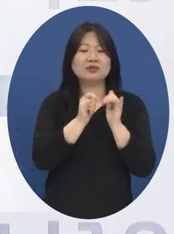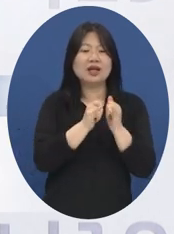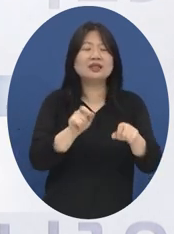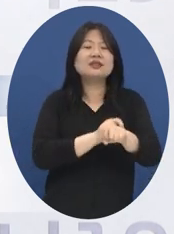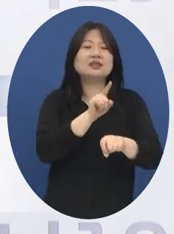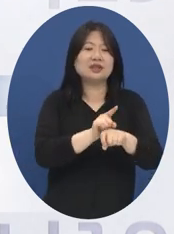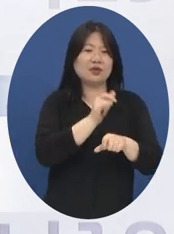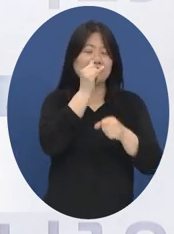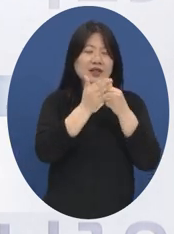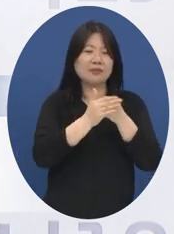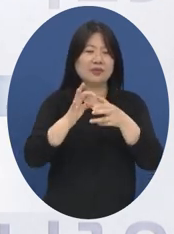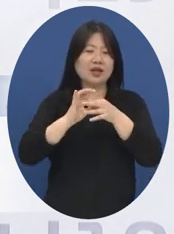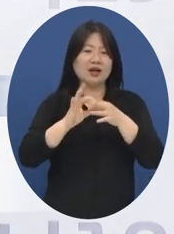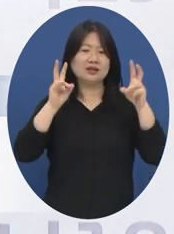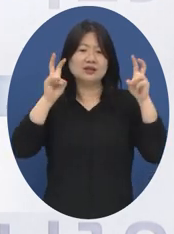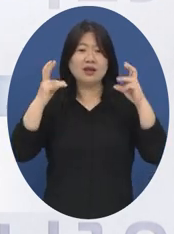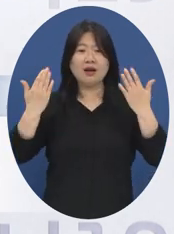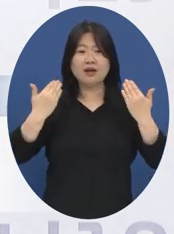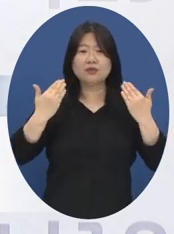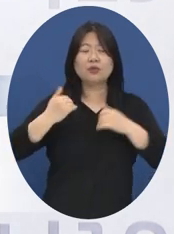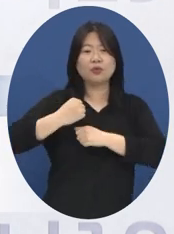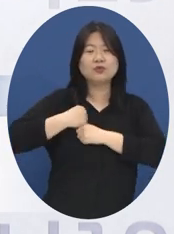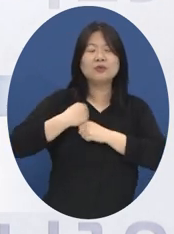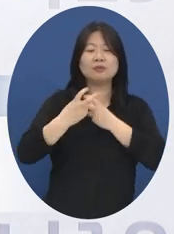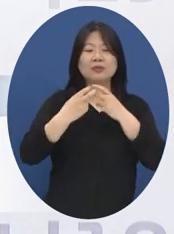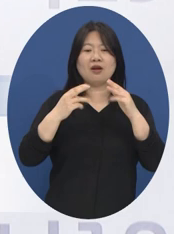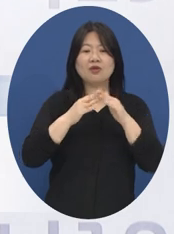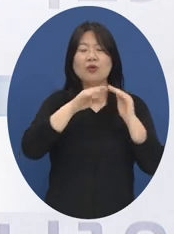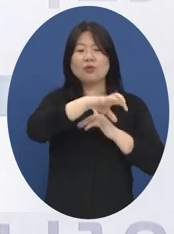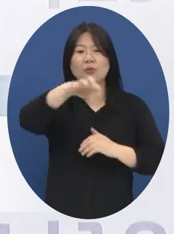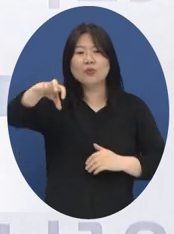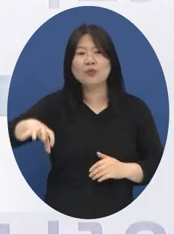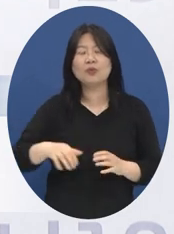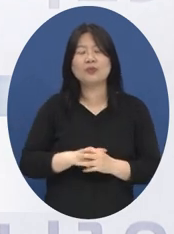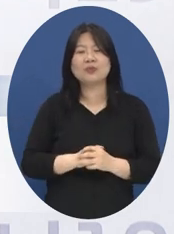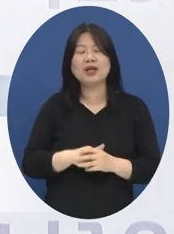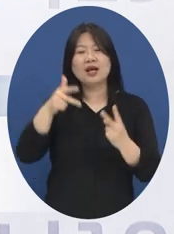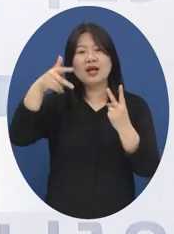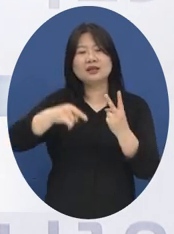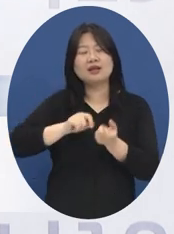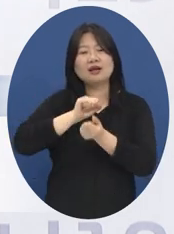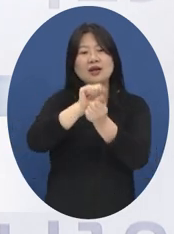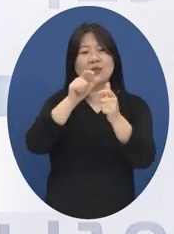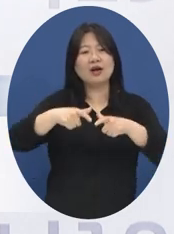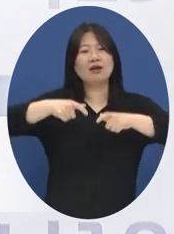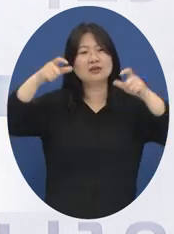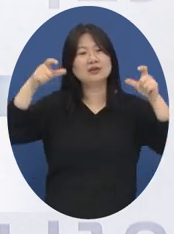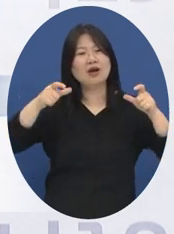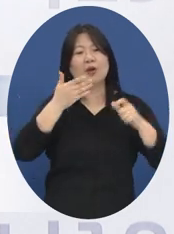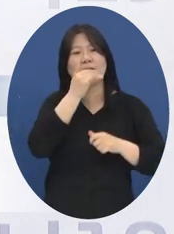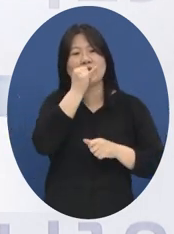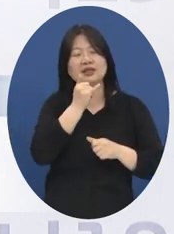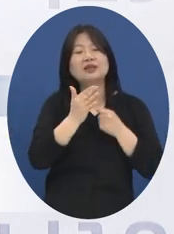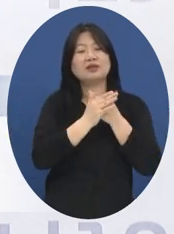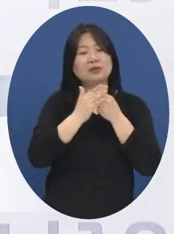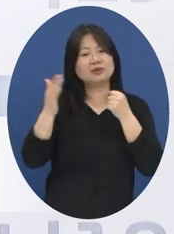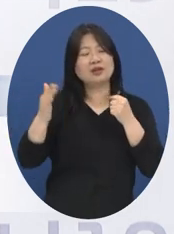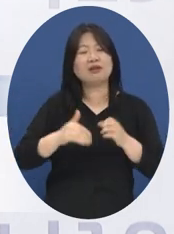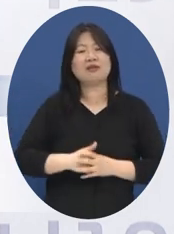속한 직장, 학교, 군, 병원 등에서 2차 감염이 확산될 가능성이 매우